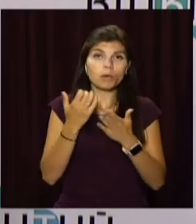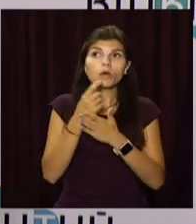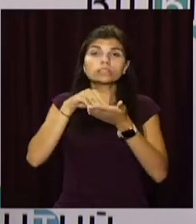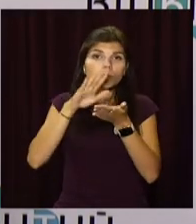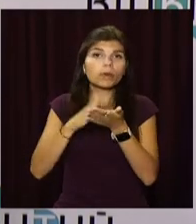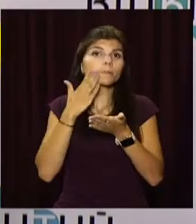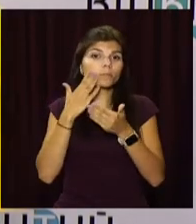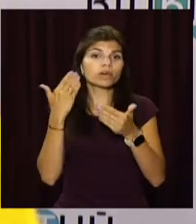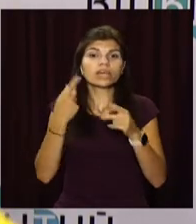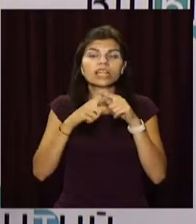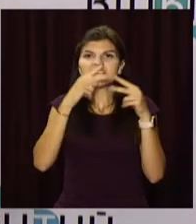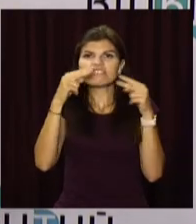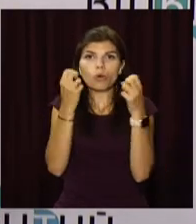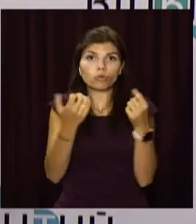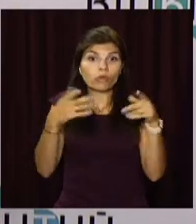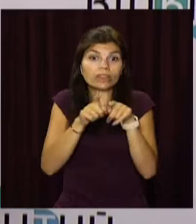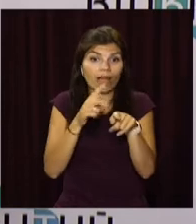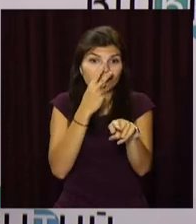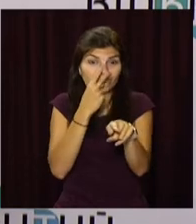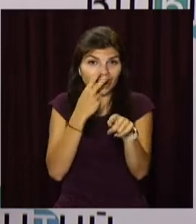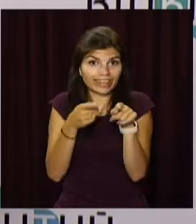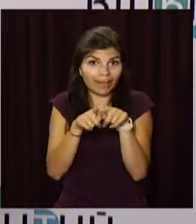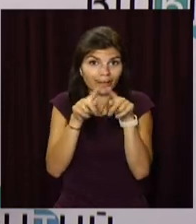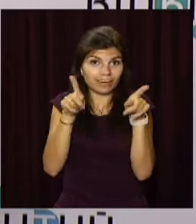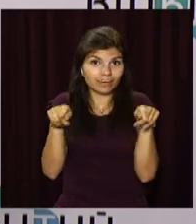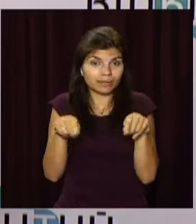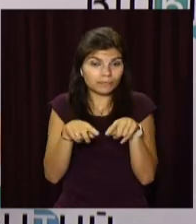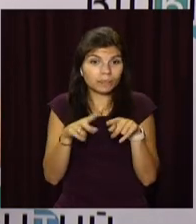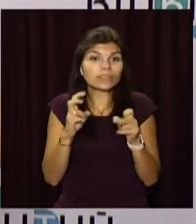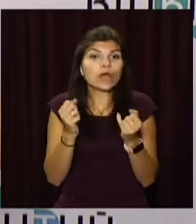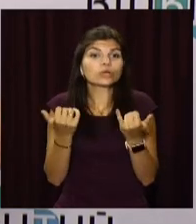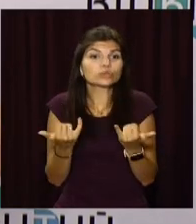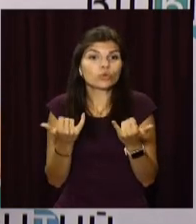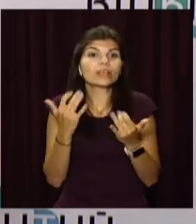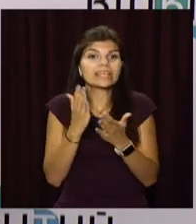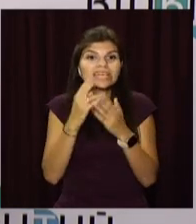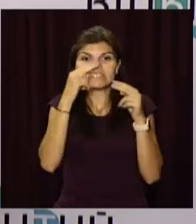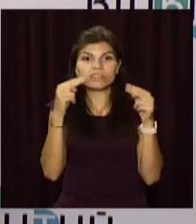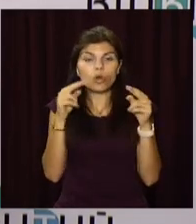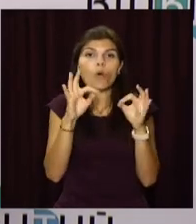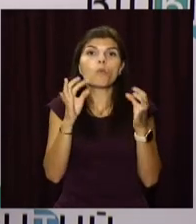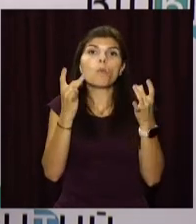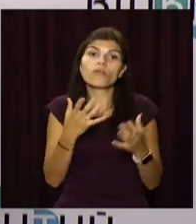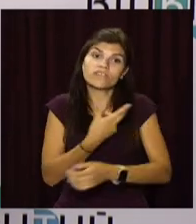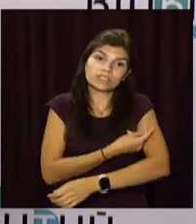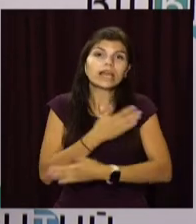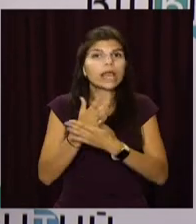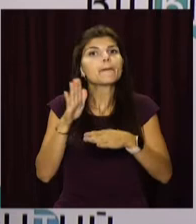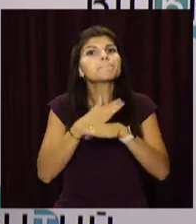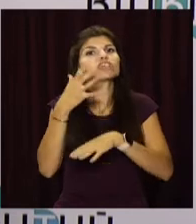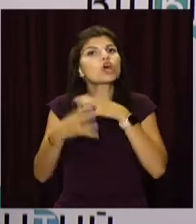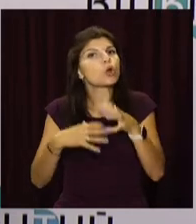виглядає, це свідоцтво. Ми на сьогодні є свідоцтво просто про вакцинацію, міжнародне